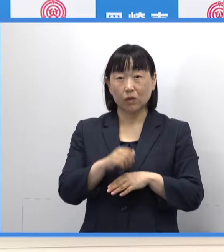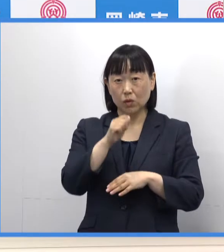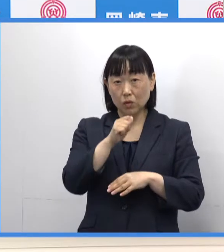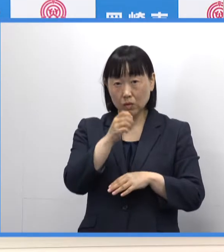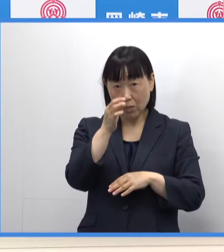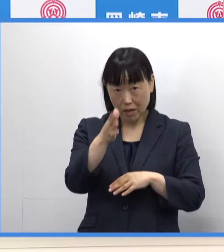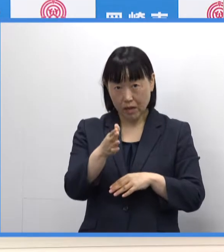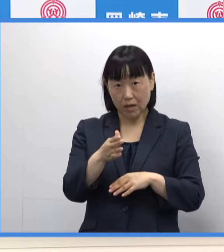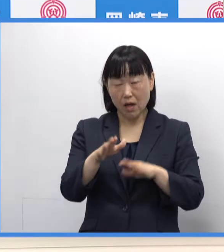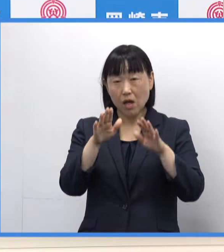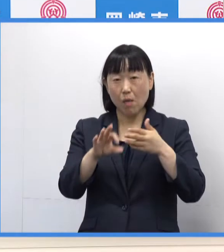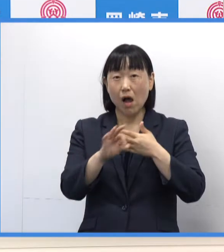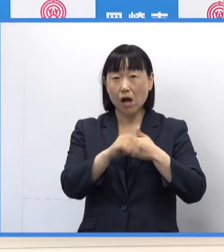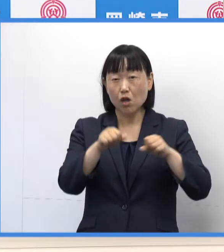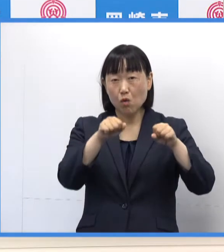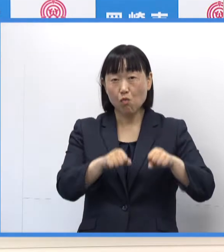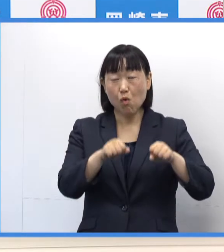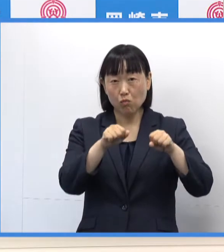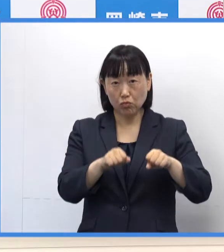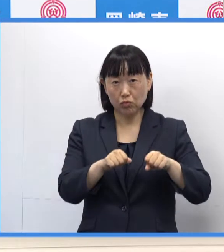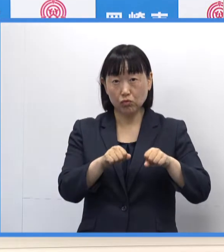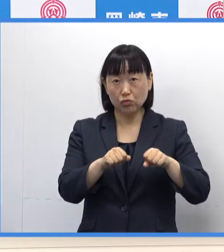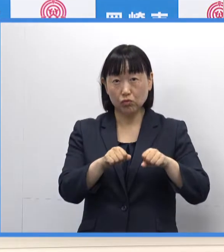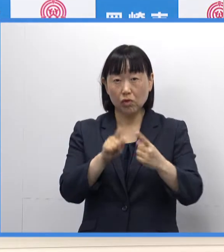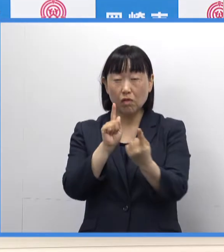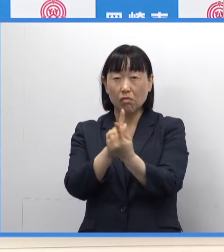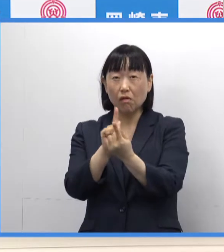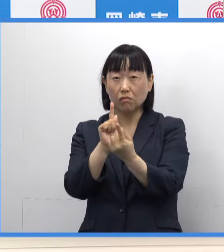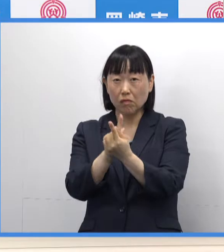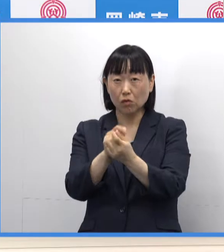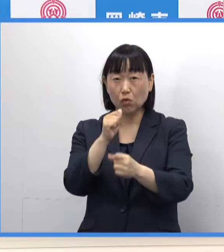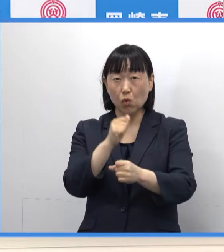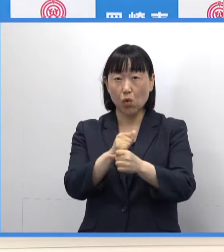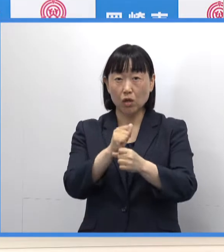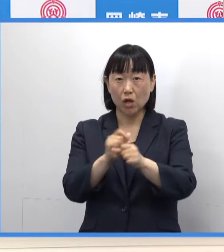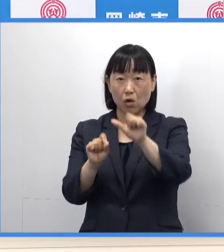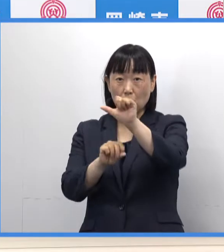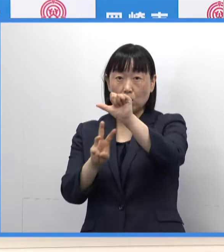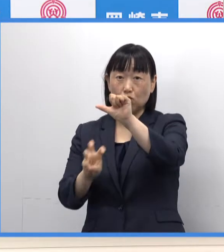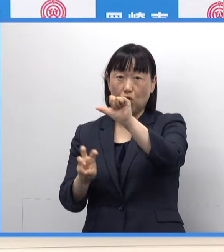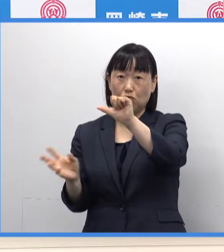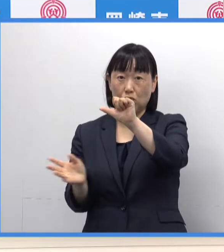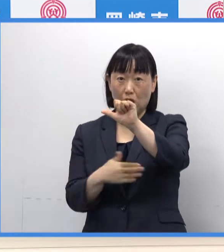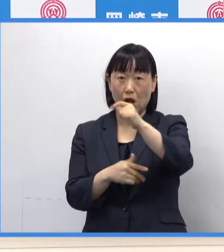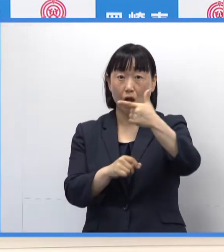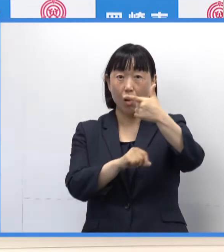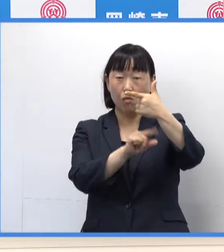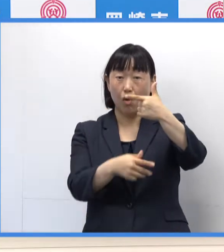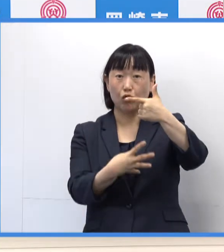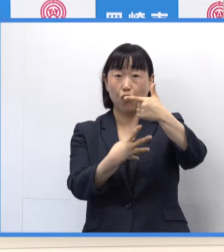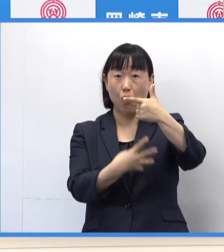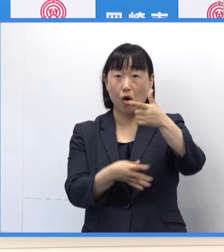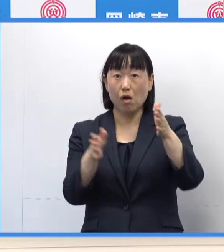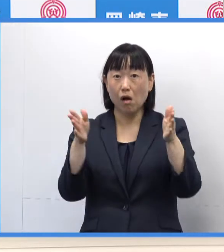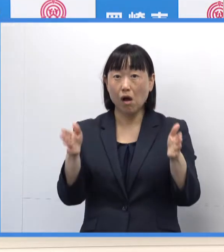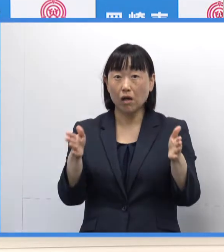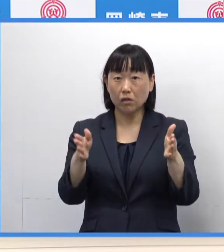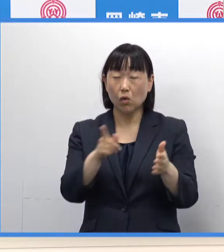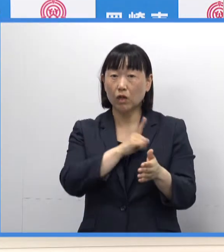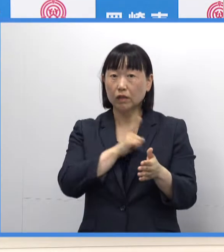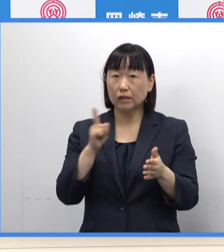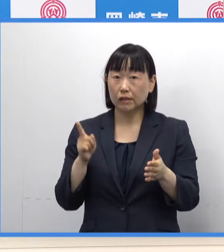仮設ポンプによる取水や応急対策工事により5月30日から4日のうち1